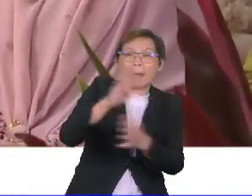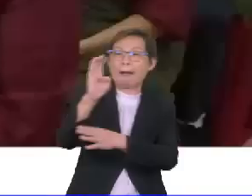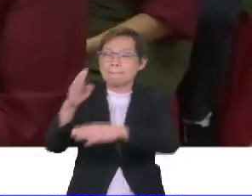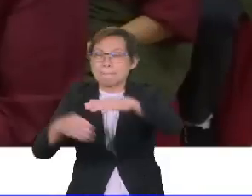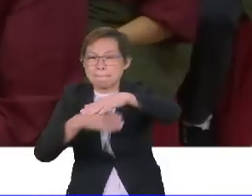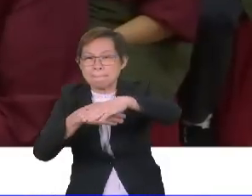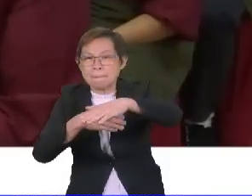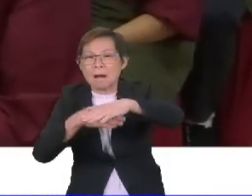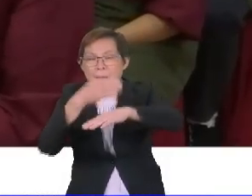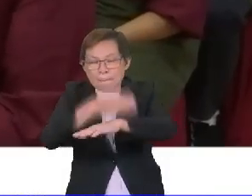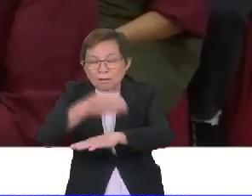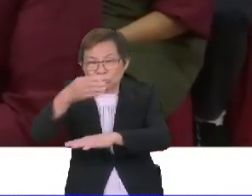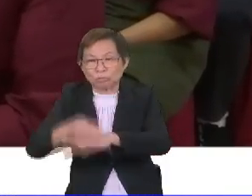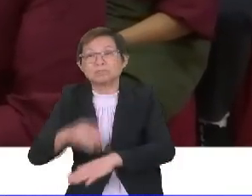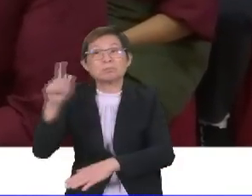inspirasi